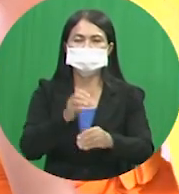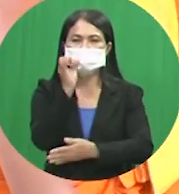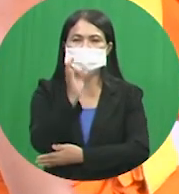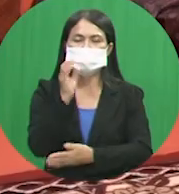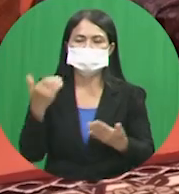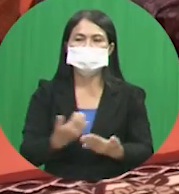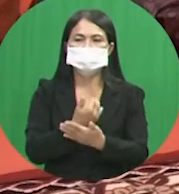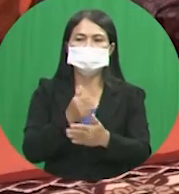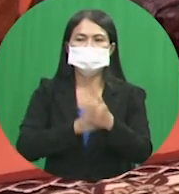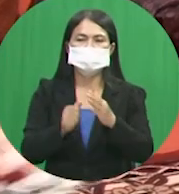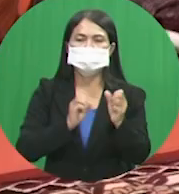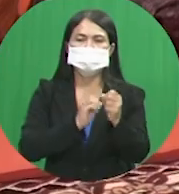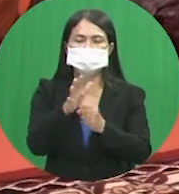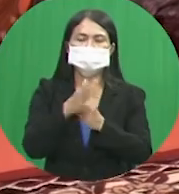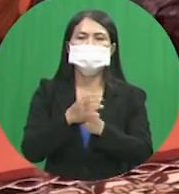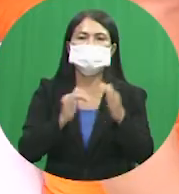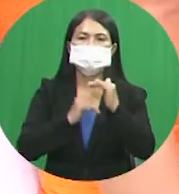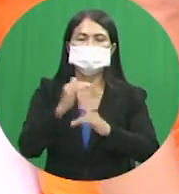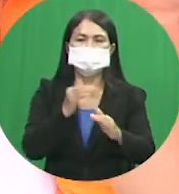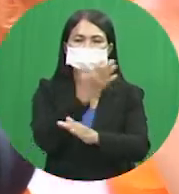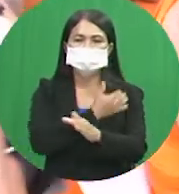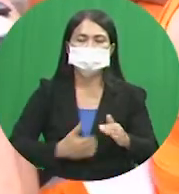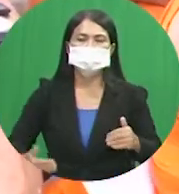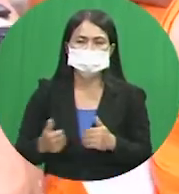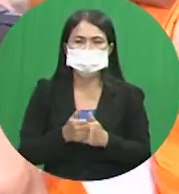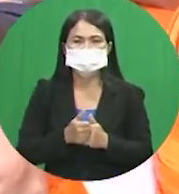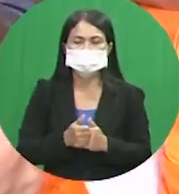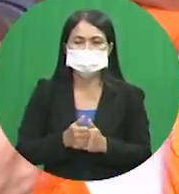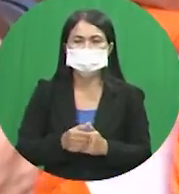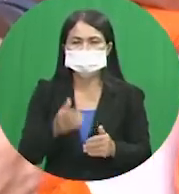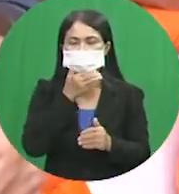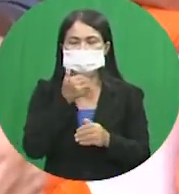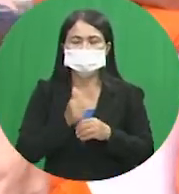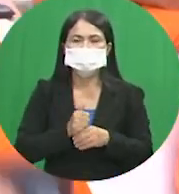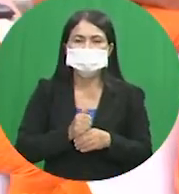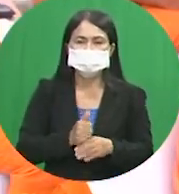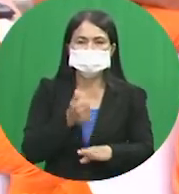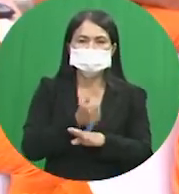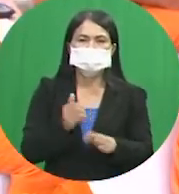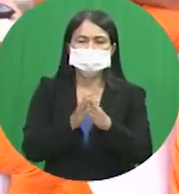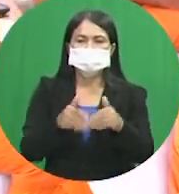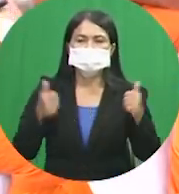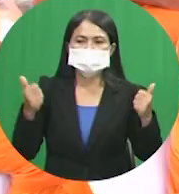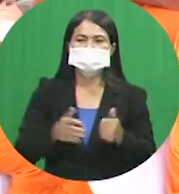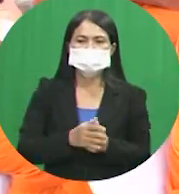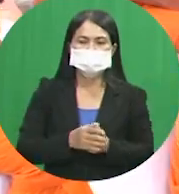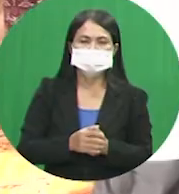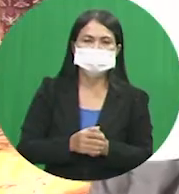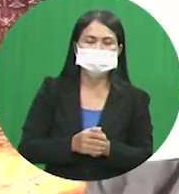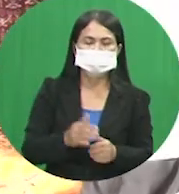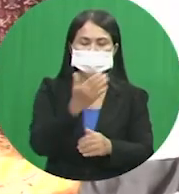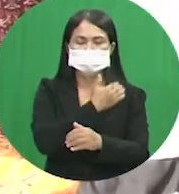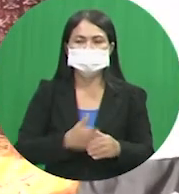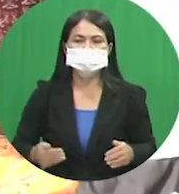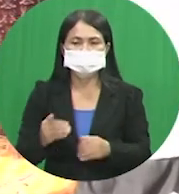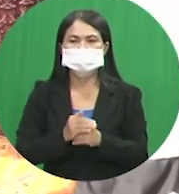ม่กล่าวการปฏิบัติสร้างสร้างได้สำนักแก่โมฮาปุญญาจักรไรเฮนสมรินประเทศรัสเซียเนื่องสำแดง